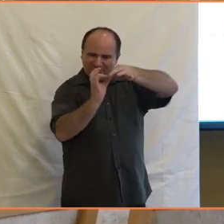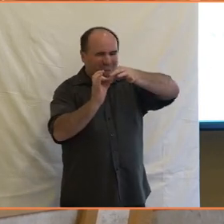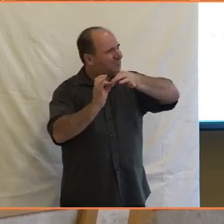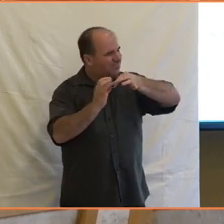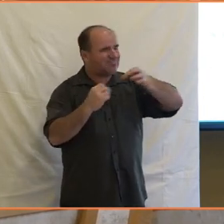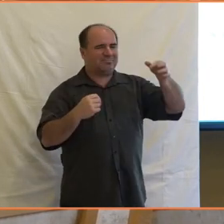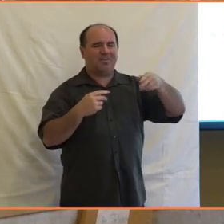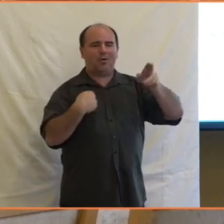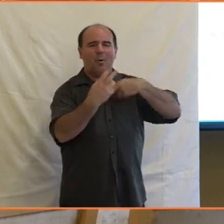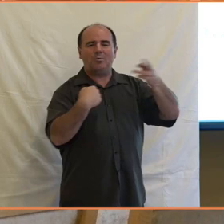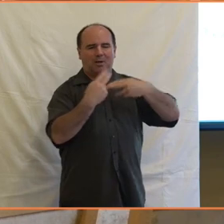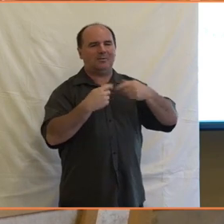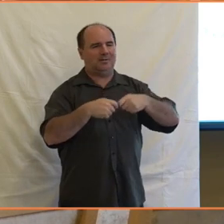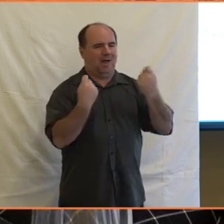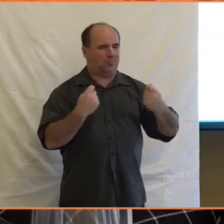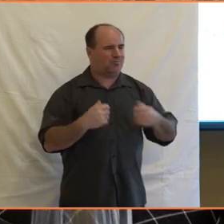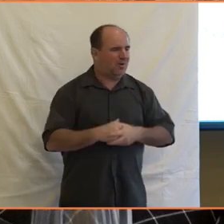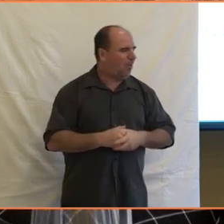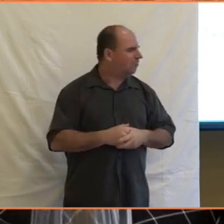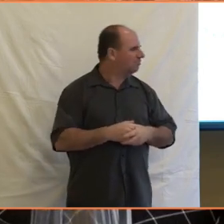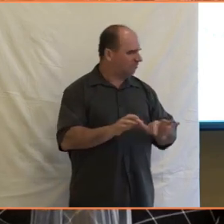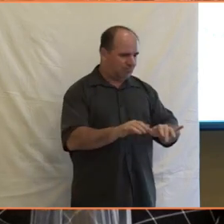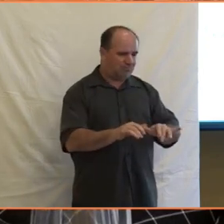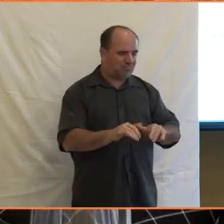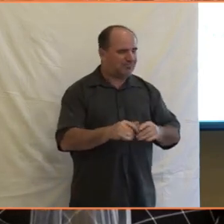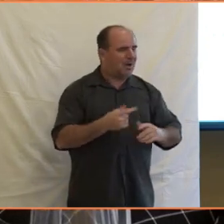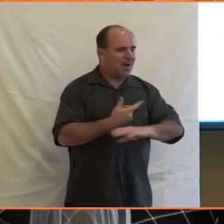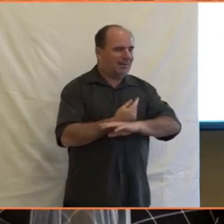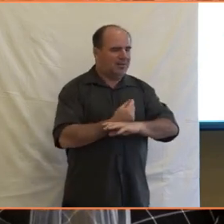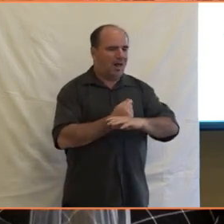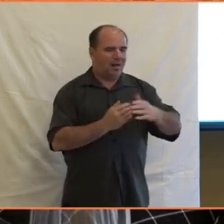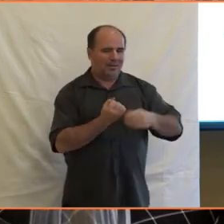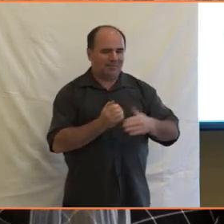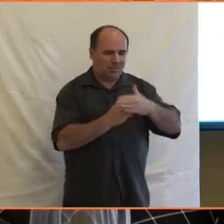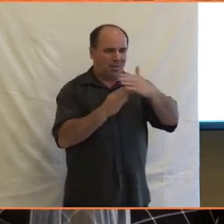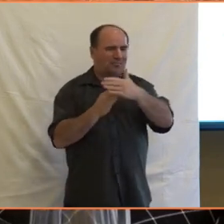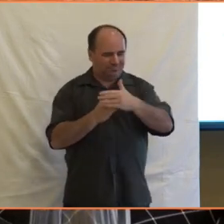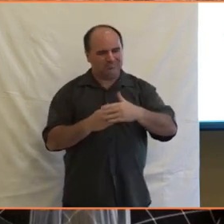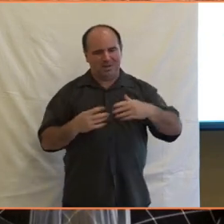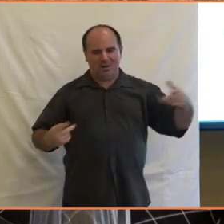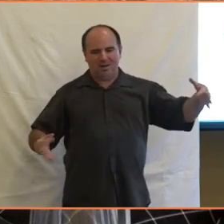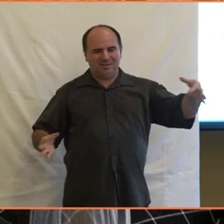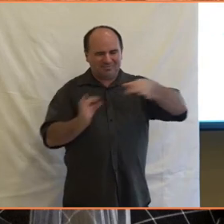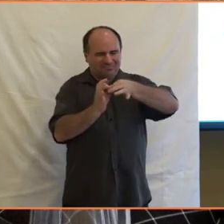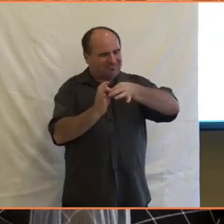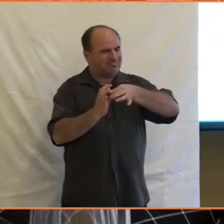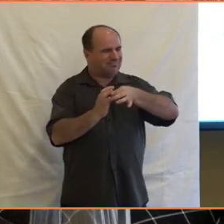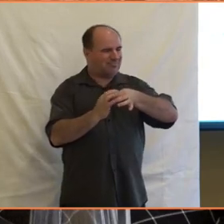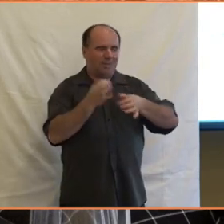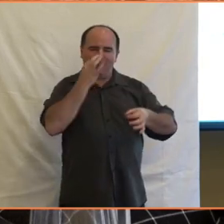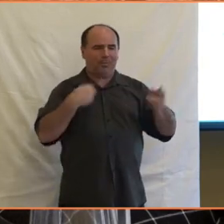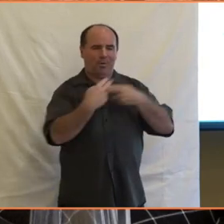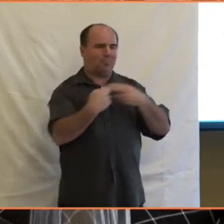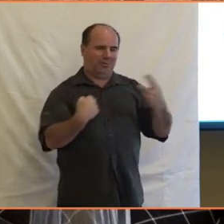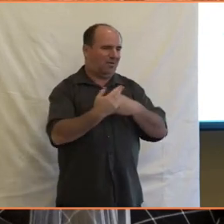dobrou, bohatou jako argumentaci založenou i na syntéze další literatury, ale není na to dostatek jako přímých dat. Je to proto, že u každé